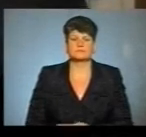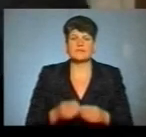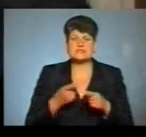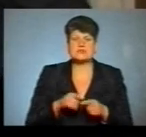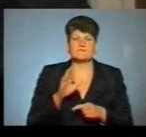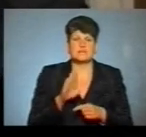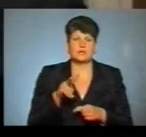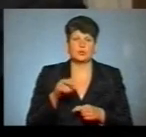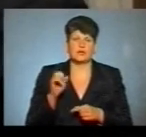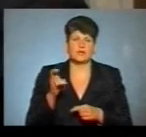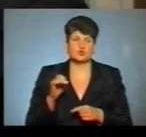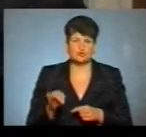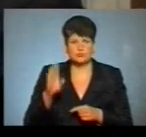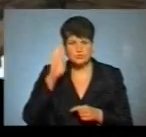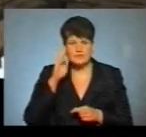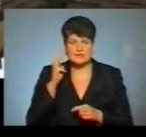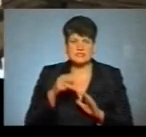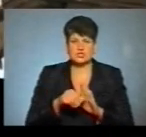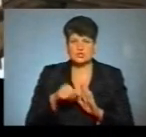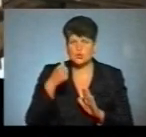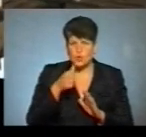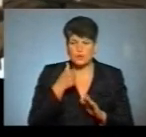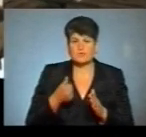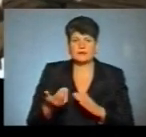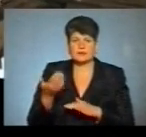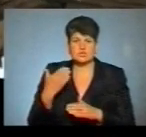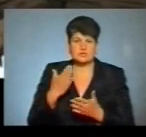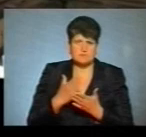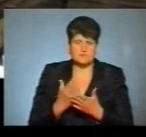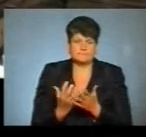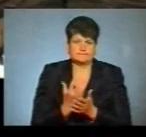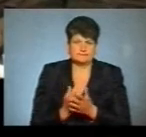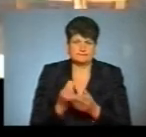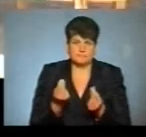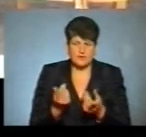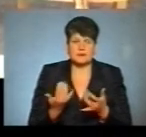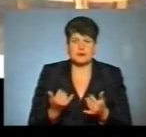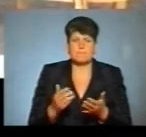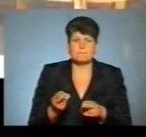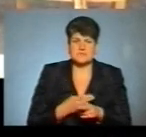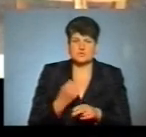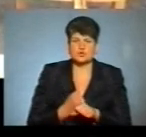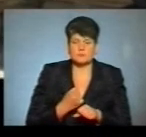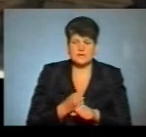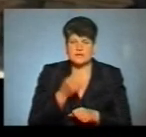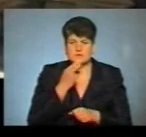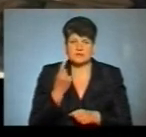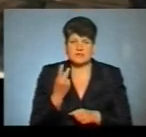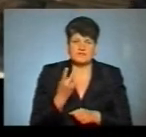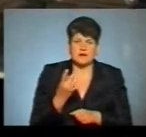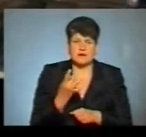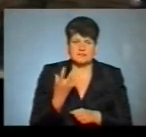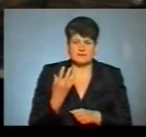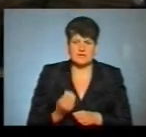Це Василь Лук'янчук, чоловікові 36 років. Каже, до карантину мав підробіток, зараз безробітний. Їсть 1-2 рази на день. Важко,